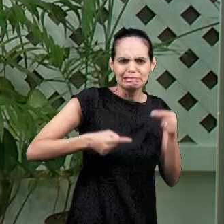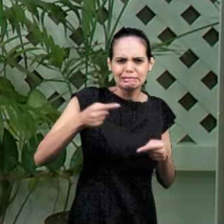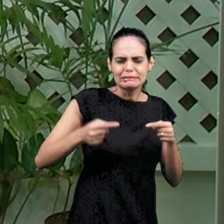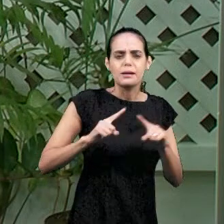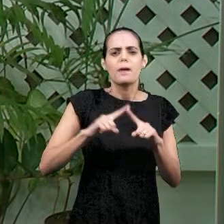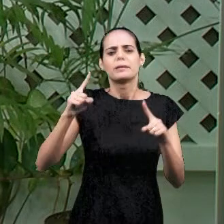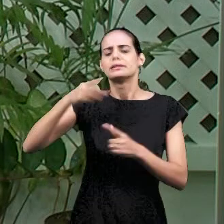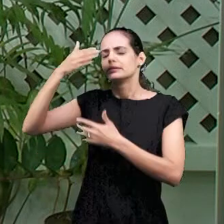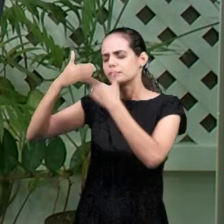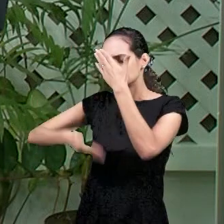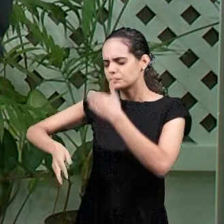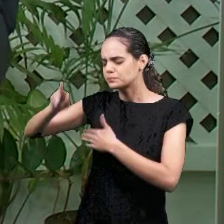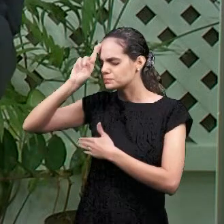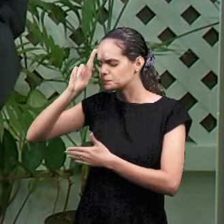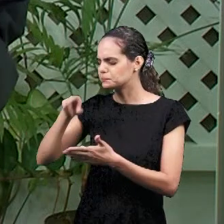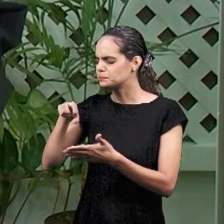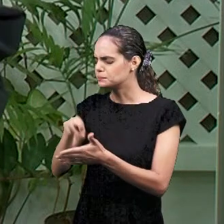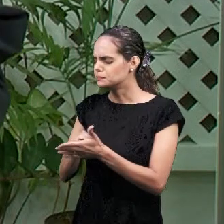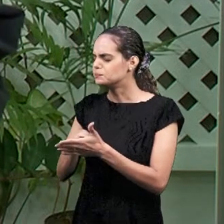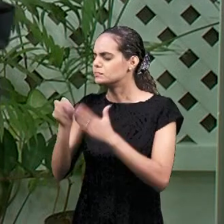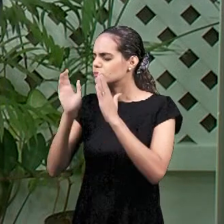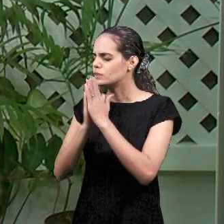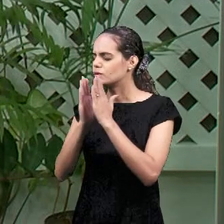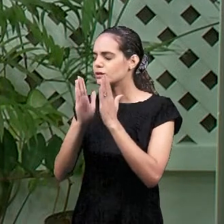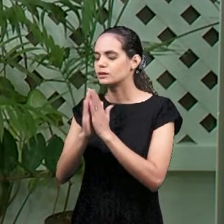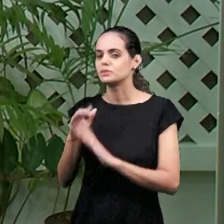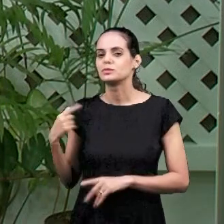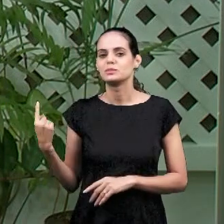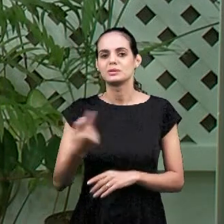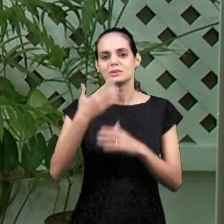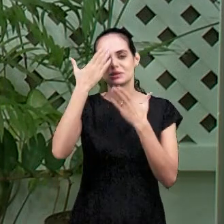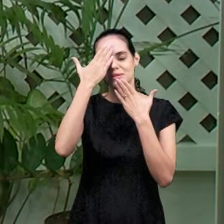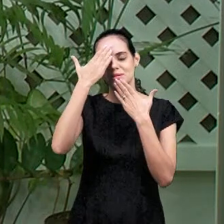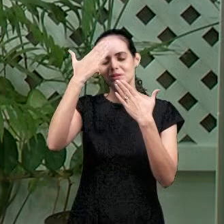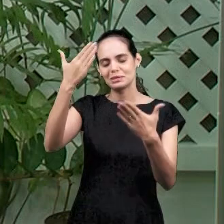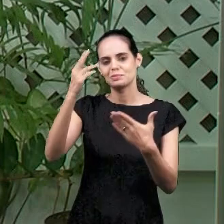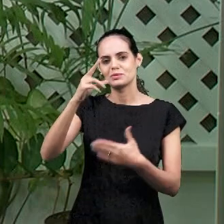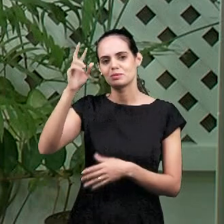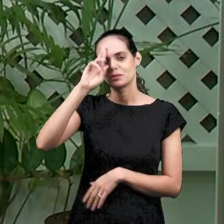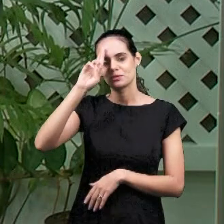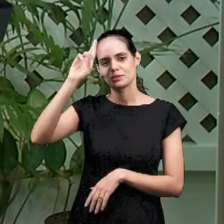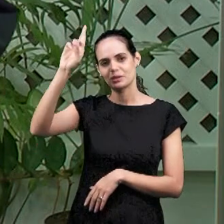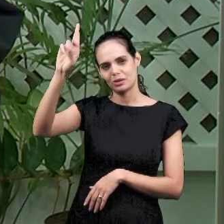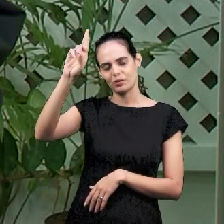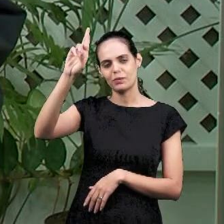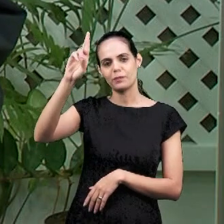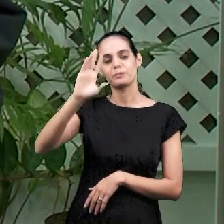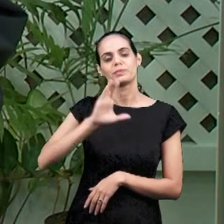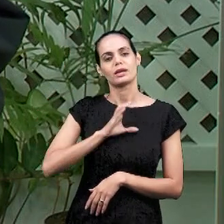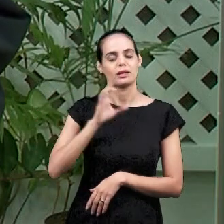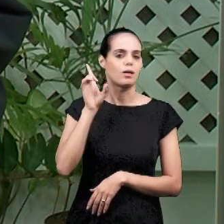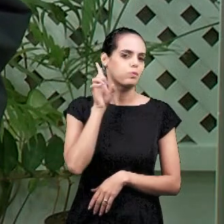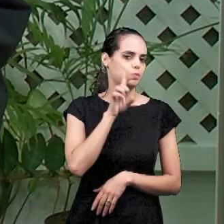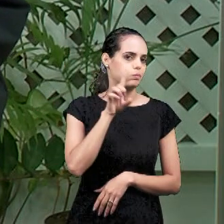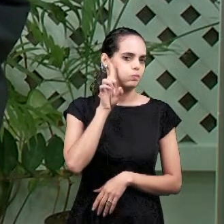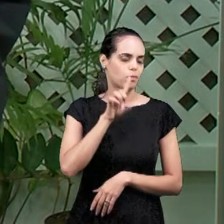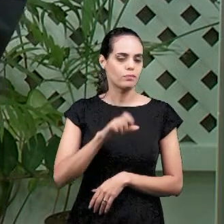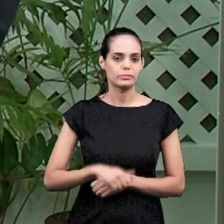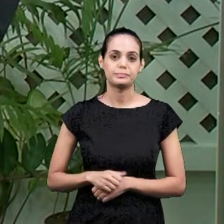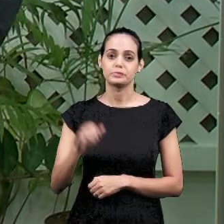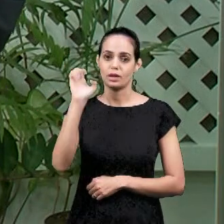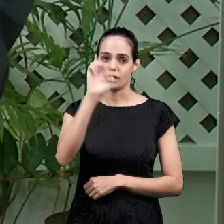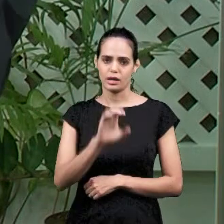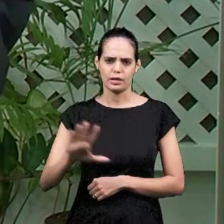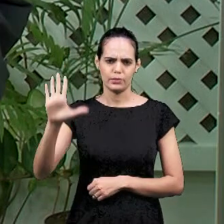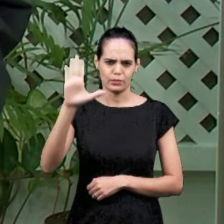se disputer parce que la lutte, elle est dans la bataille, mais ils sont au pied du Seigneur. Nous glorifions le Seigneur pour cela. Au